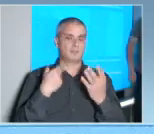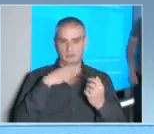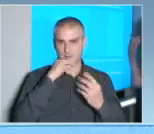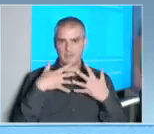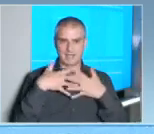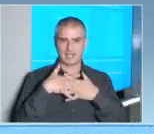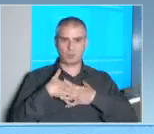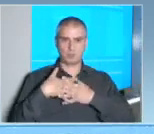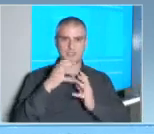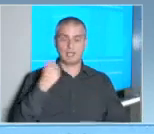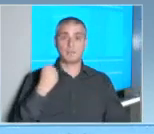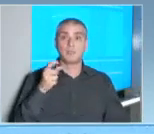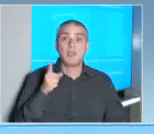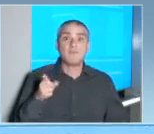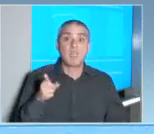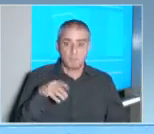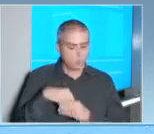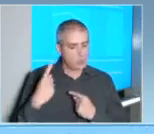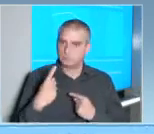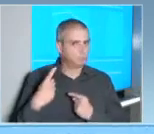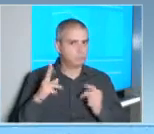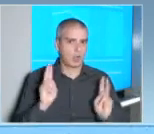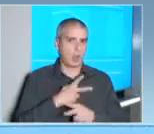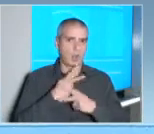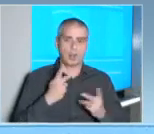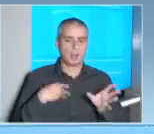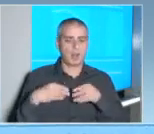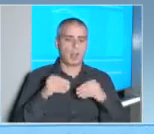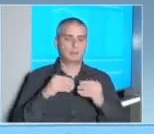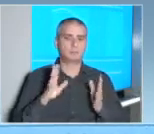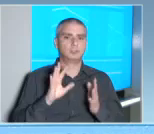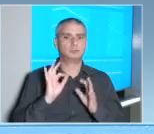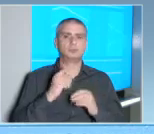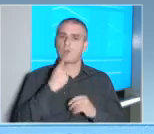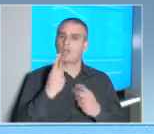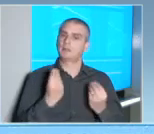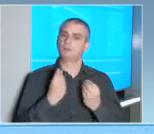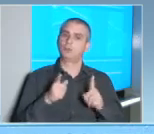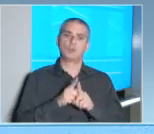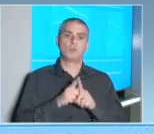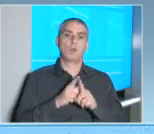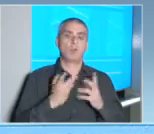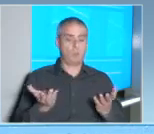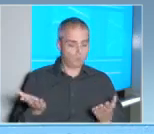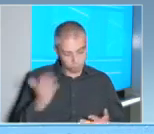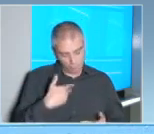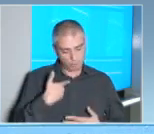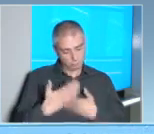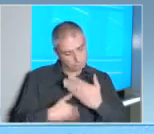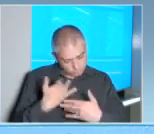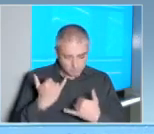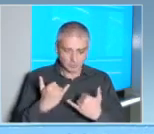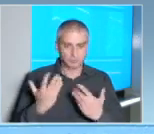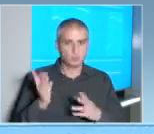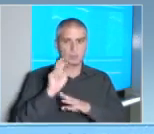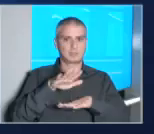מדבר על איחוד מפלגות הימין. והם כן. בתוך עצמם לא מסוגלים להתפשר כדי לומר משהו כמו, אז בואו נגיע עם איזה